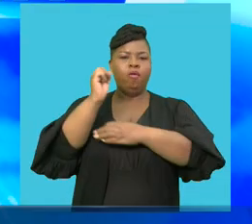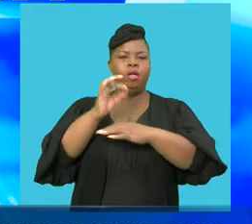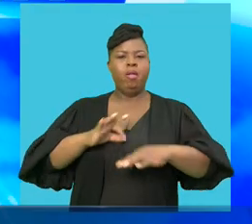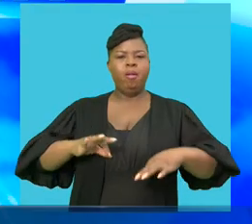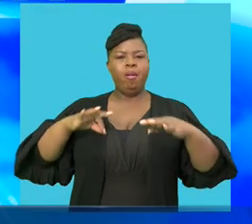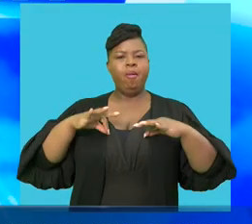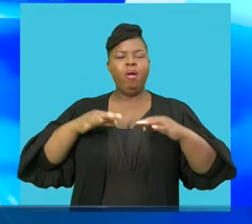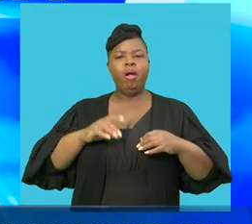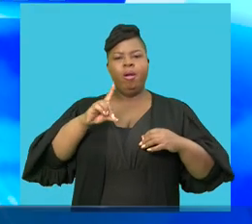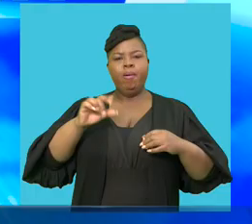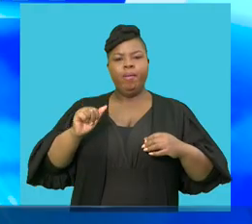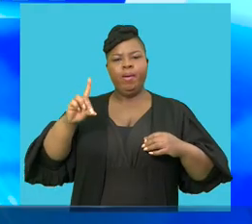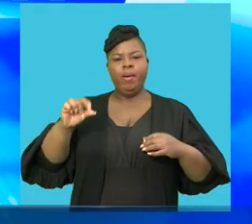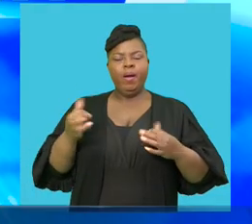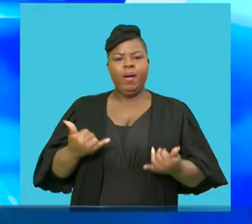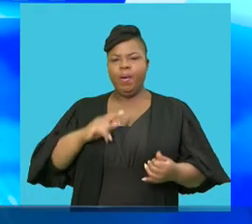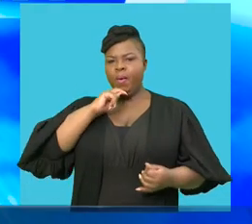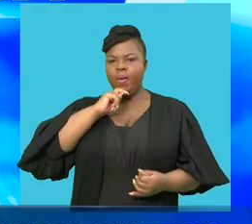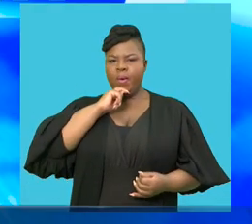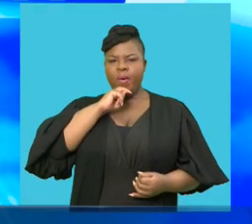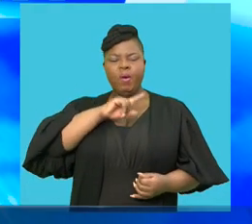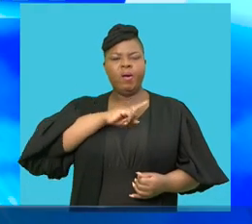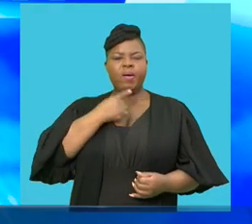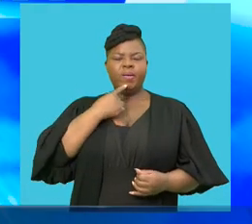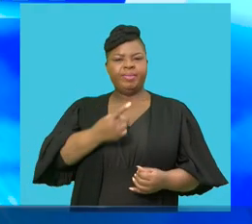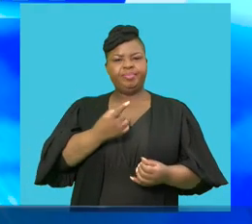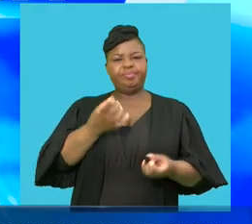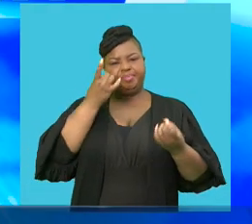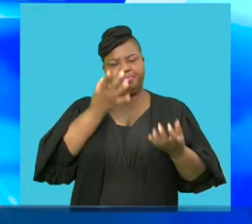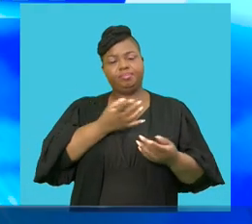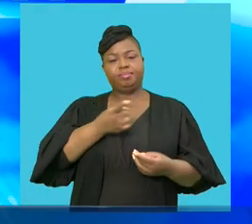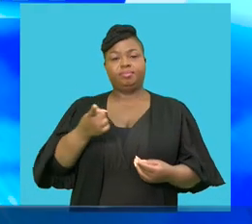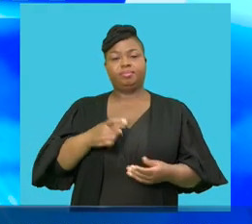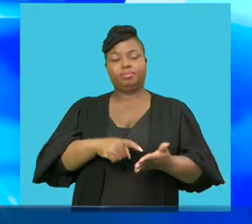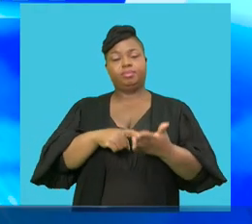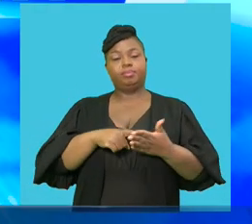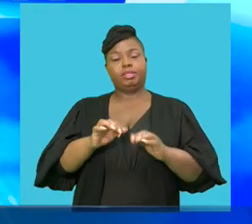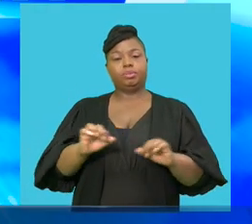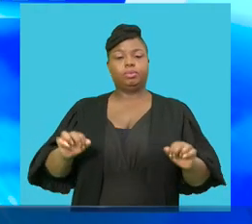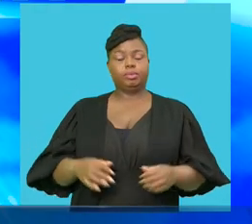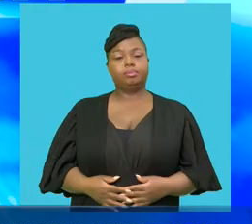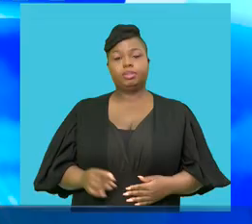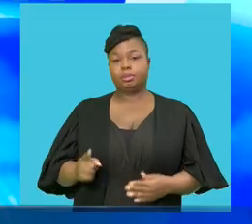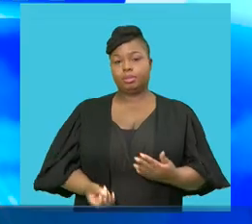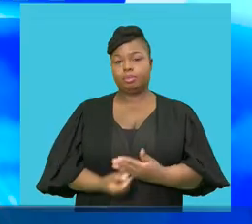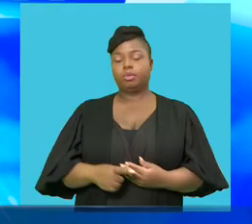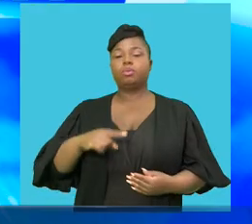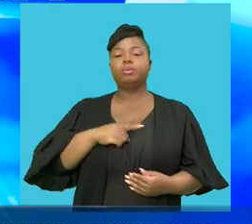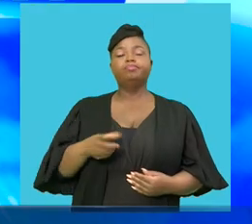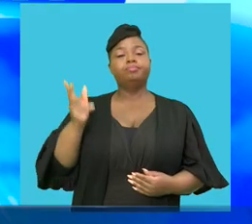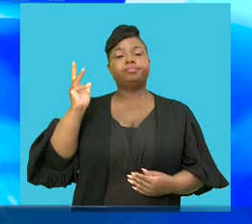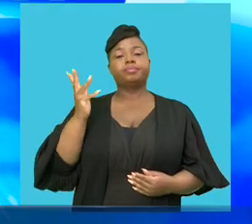likasodolophu waseGoli uTata Morelo namhlanje ekuseni beyokugqithisa uxwebhu lwemfuno nezikhalazo zabo. Oku kulandela emva